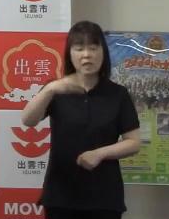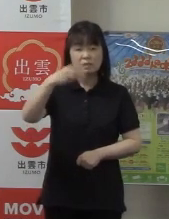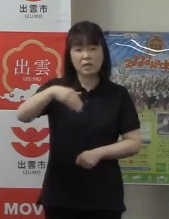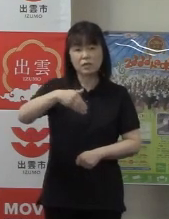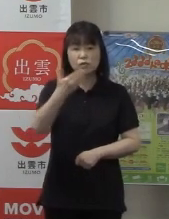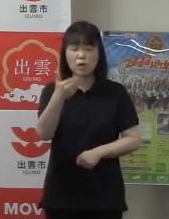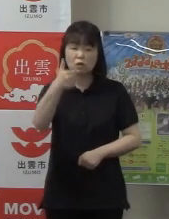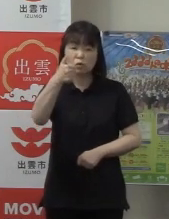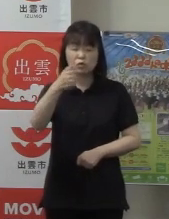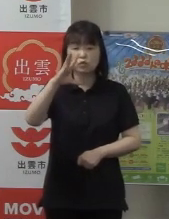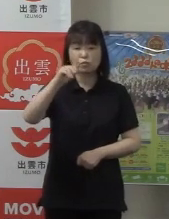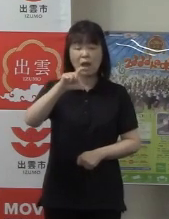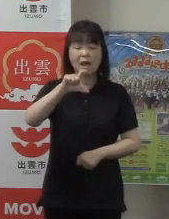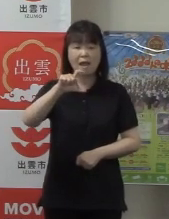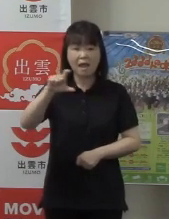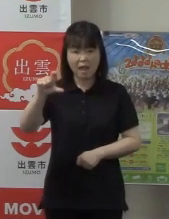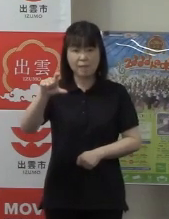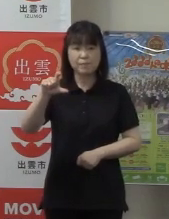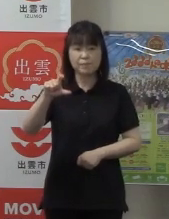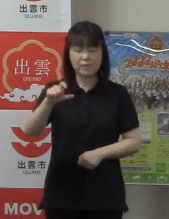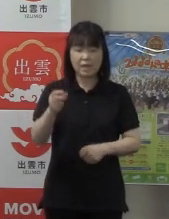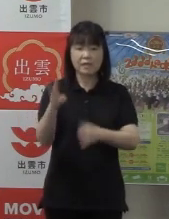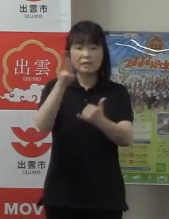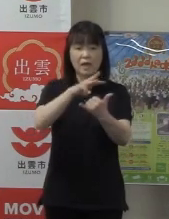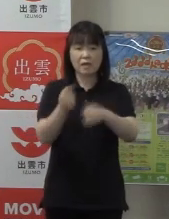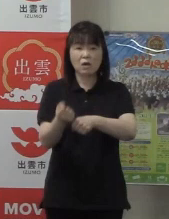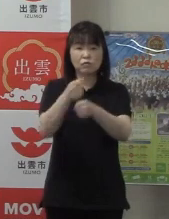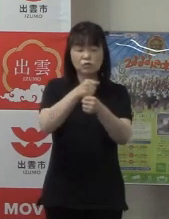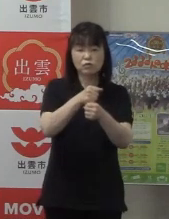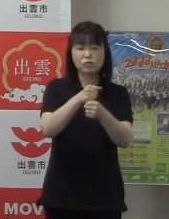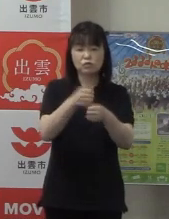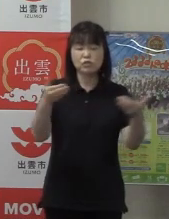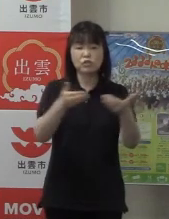1億5,000、3,950万円、災害復旧事業が